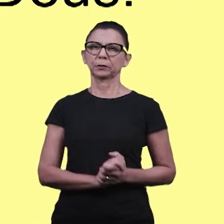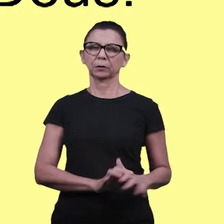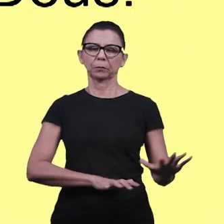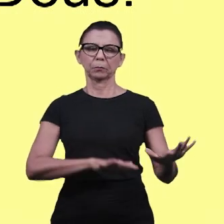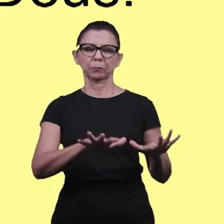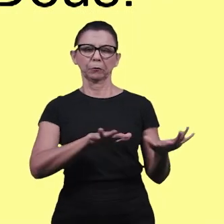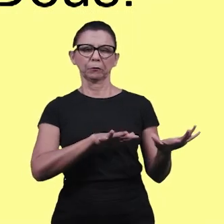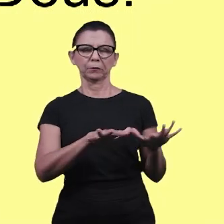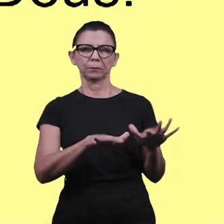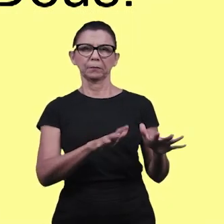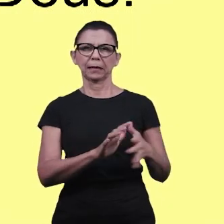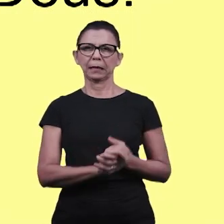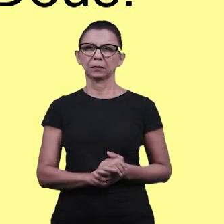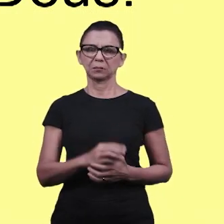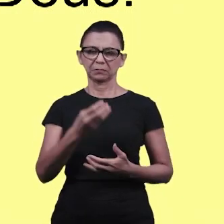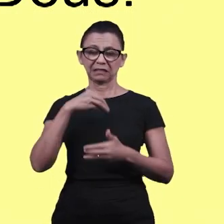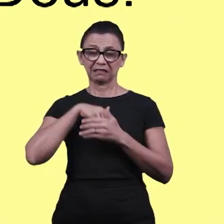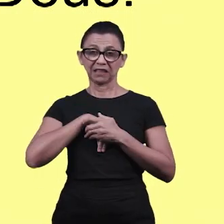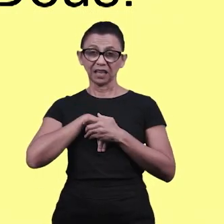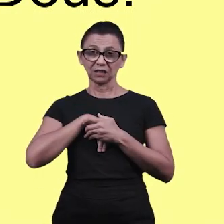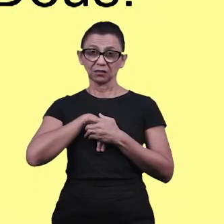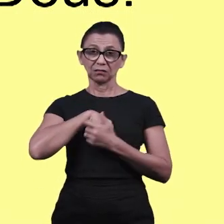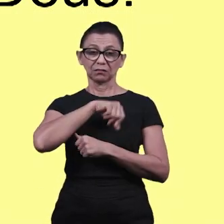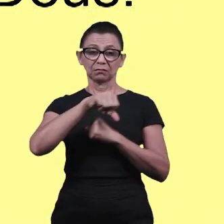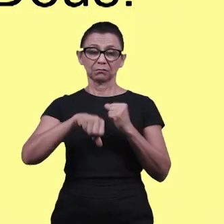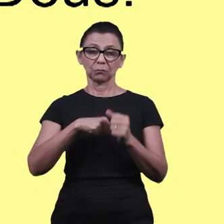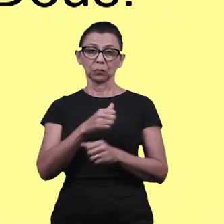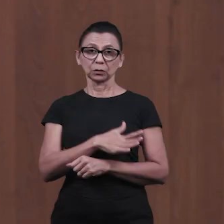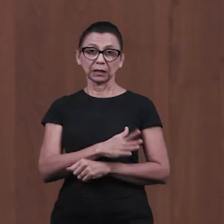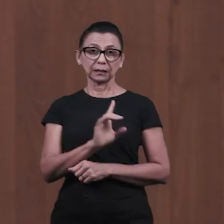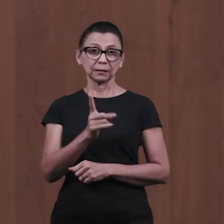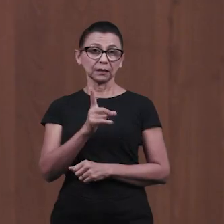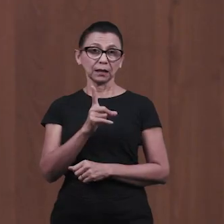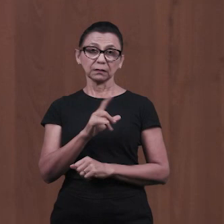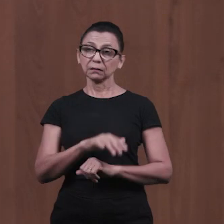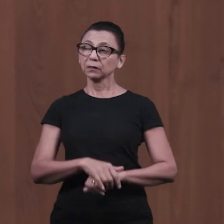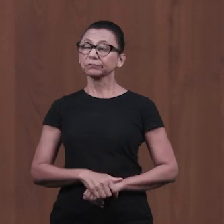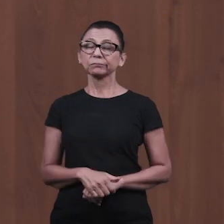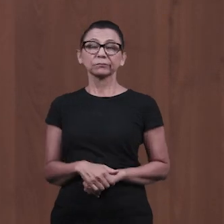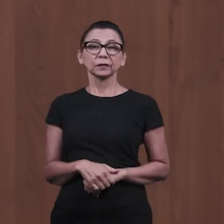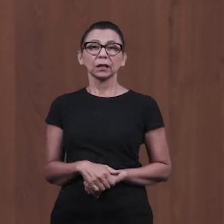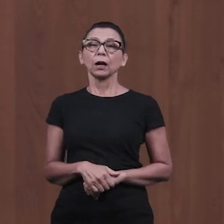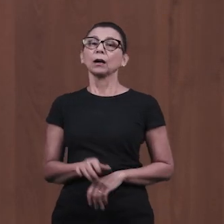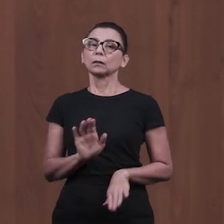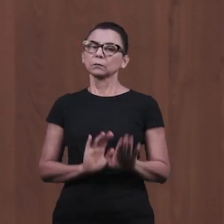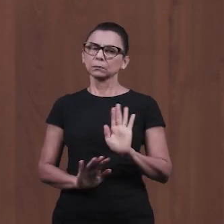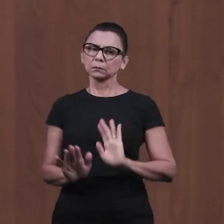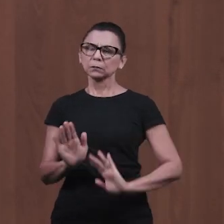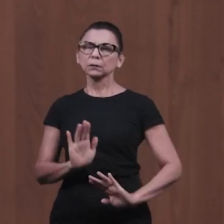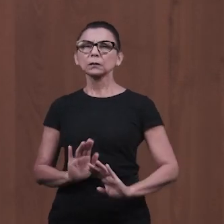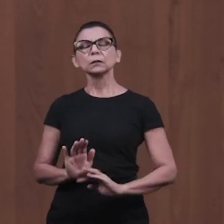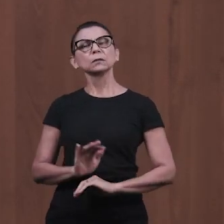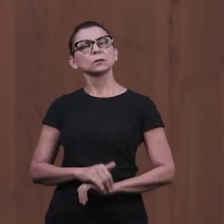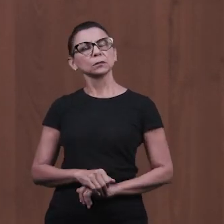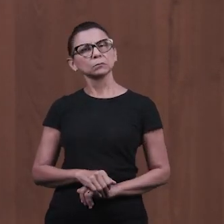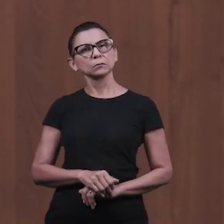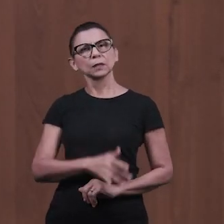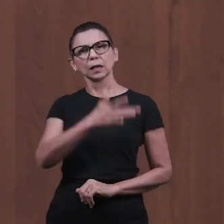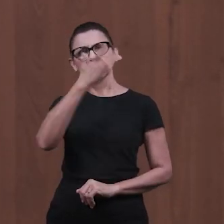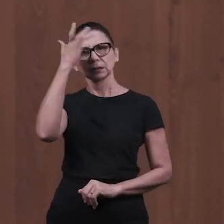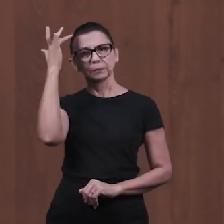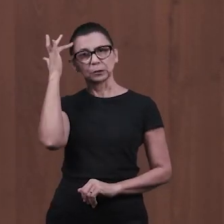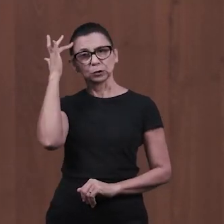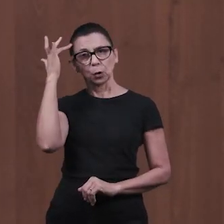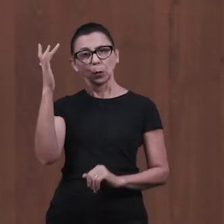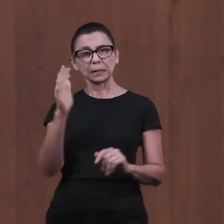nouvelle naissance, n'a pas de vie transformée par le pouvoir de Dieu. Nous allons faire attention à cela, car beaucoup changent la parole de